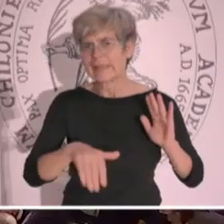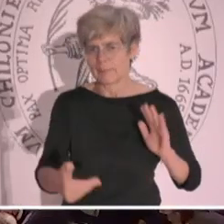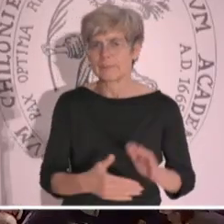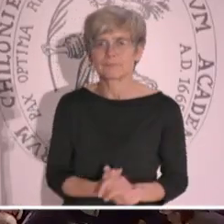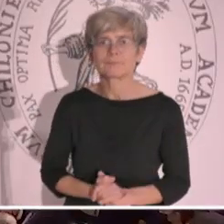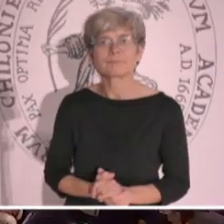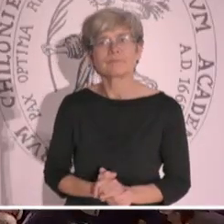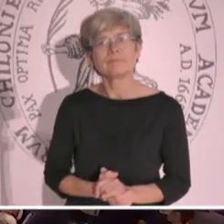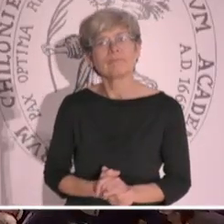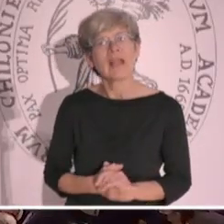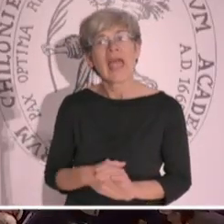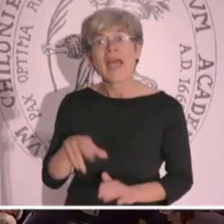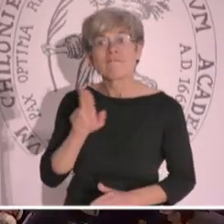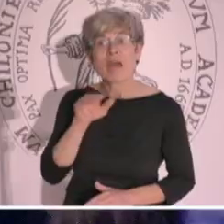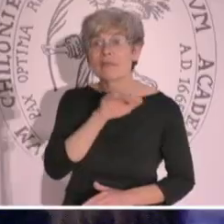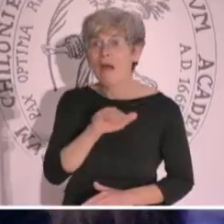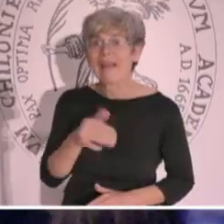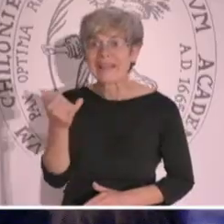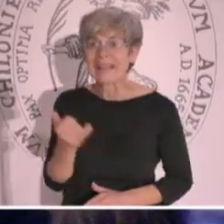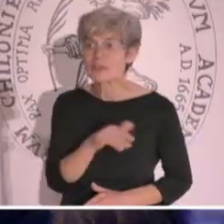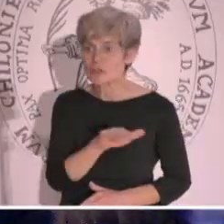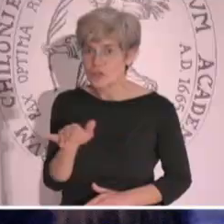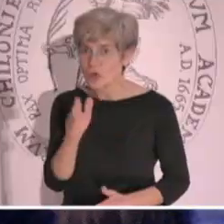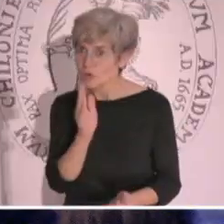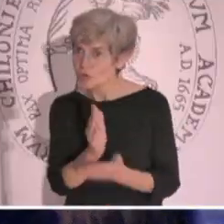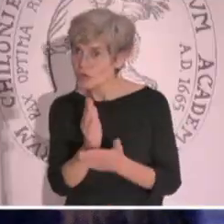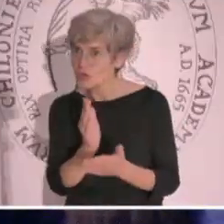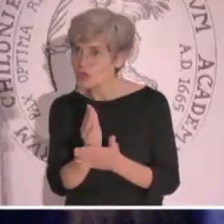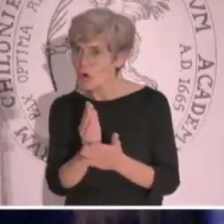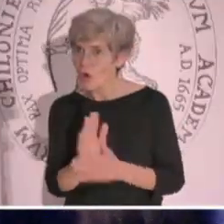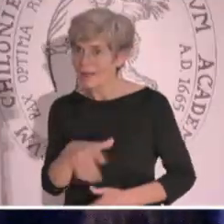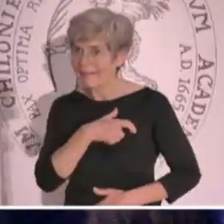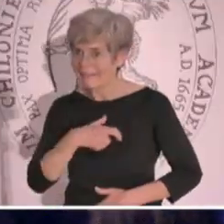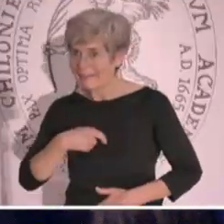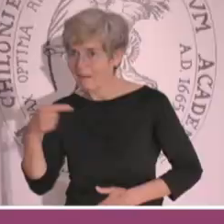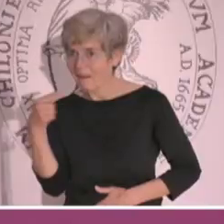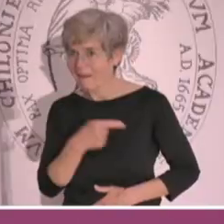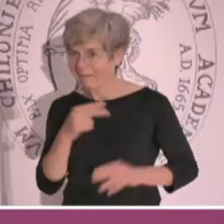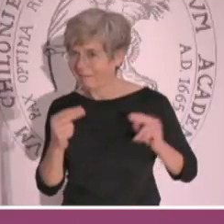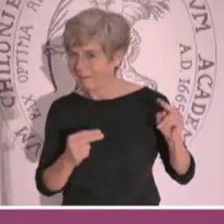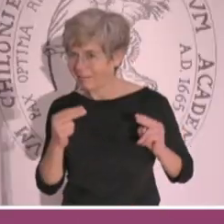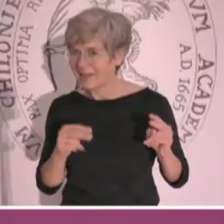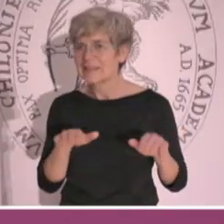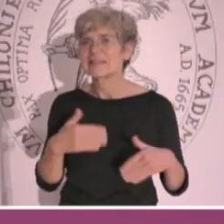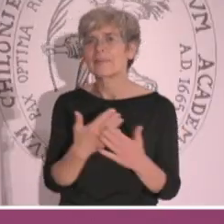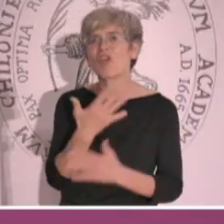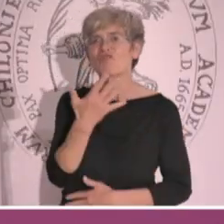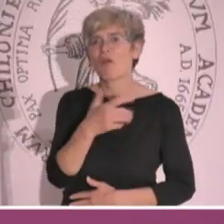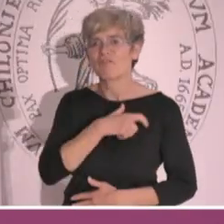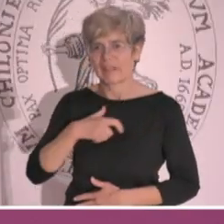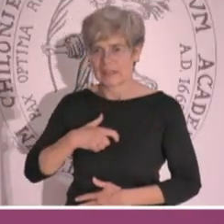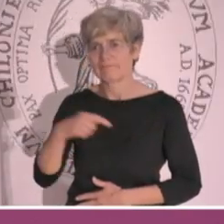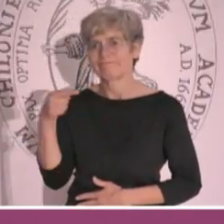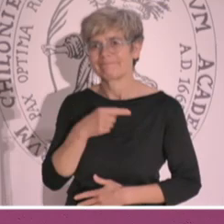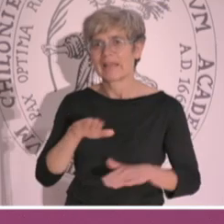Die Studierenden mit Kind unter Ihnen haben vielleicht schon eine unserer 5 Kindertagesstätten in Kiel kennengelernt. Wir bieten hier